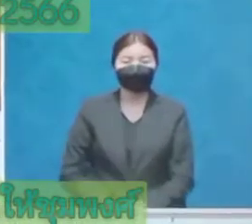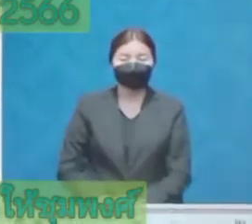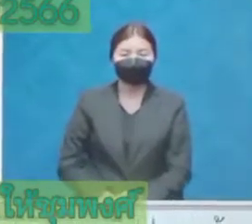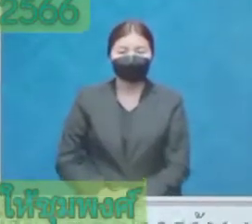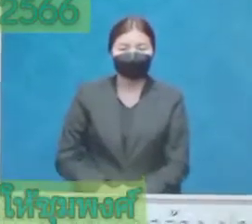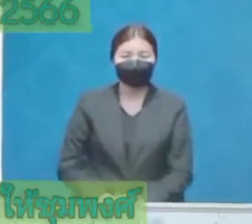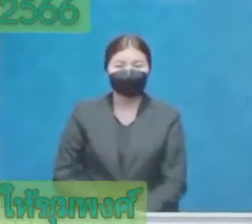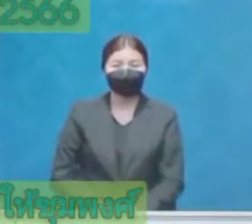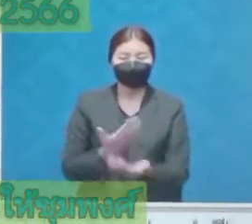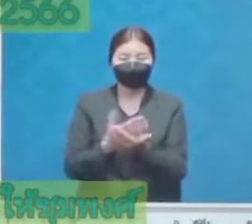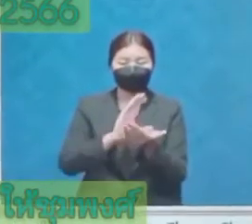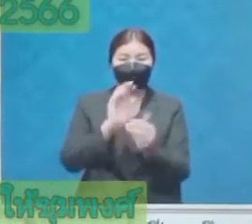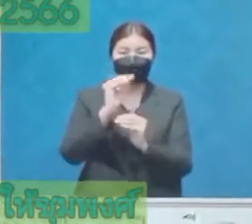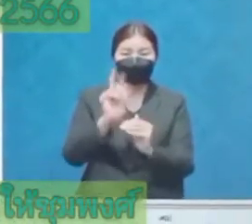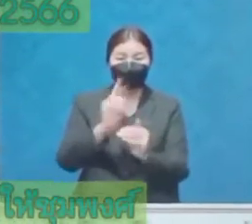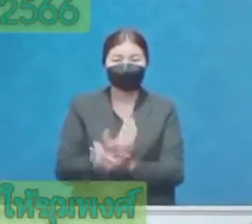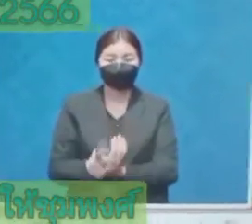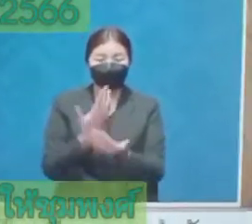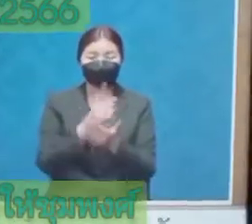ตั้งงบประมาณไว้